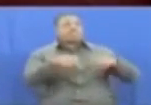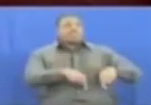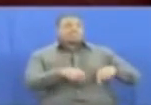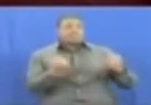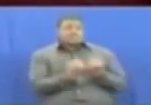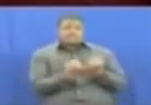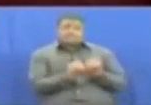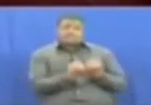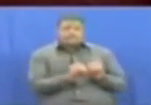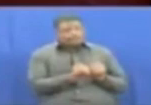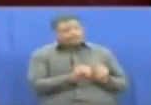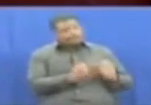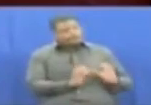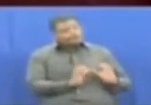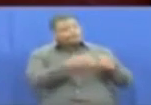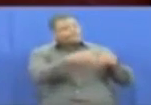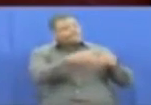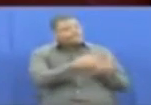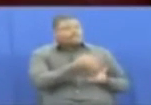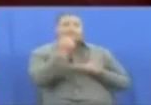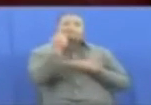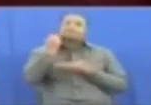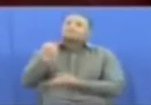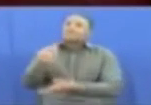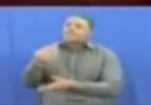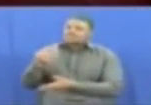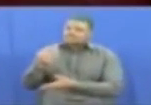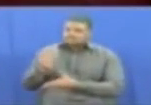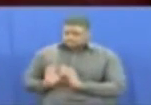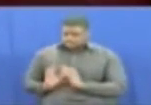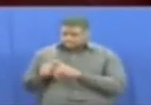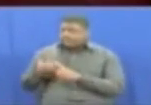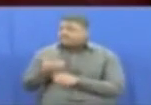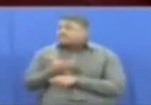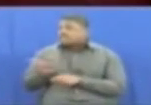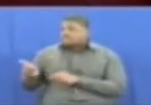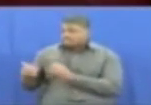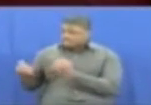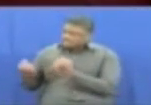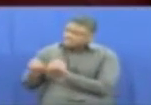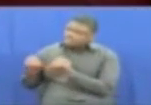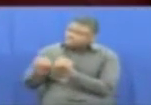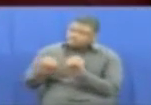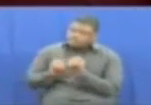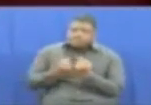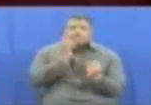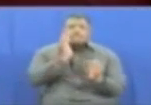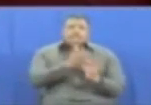kamati ya bajeti. Na kamati nyingine tukaunda ushirikishi ili kuwe na majadiliano